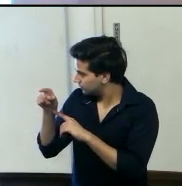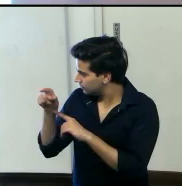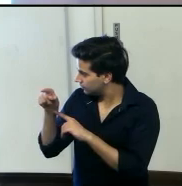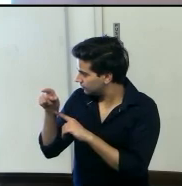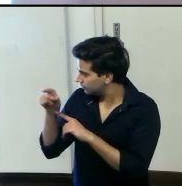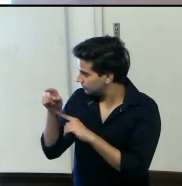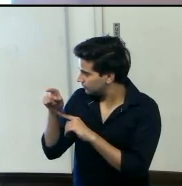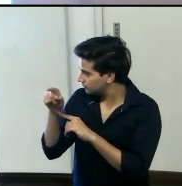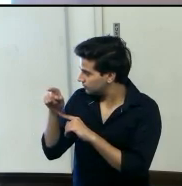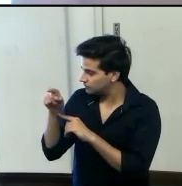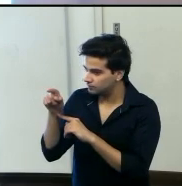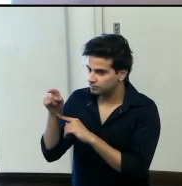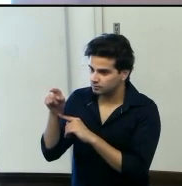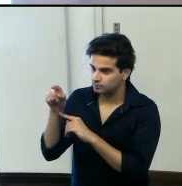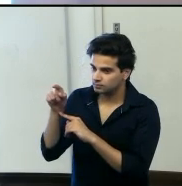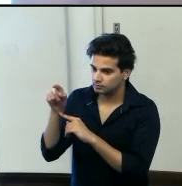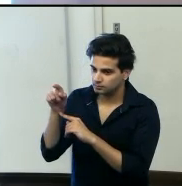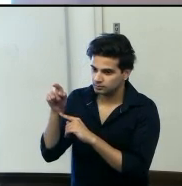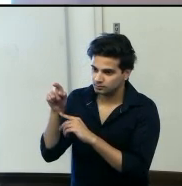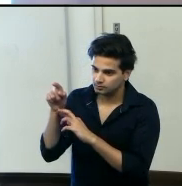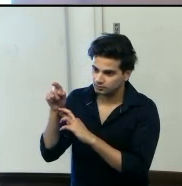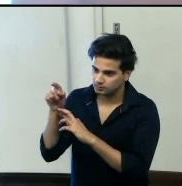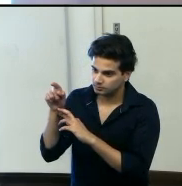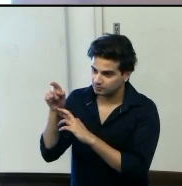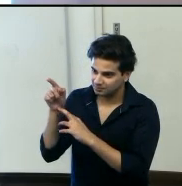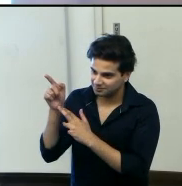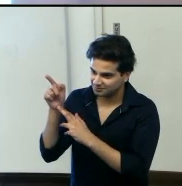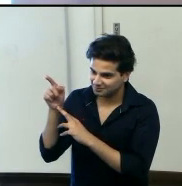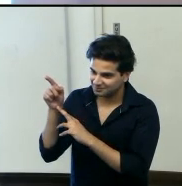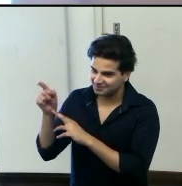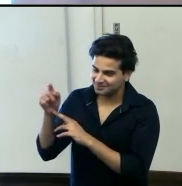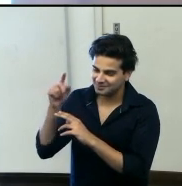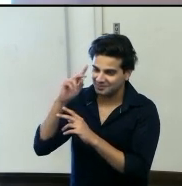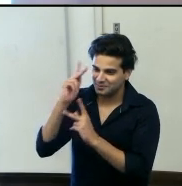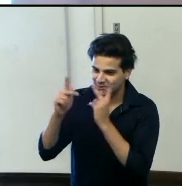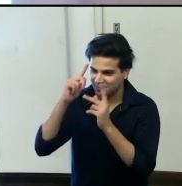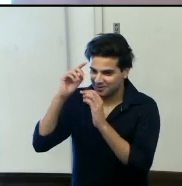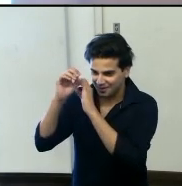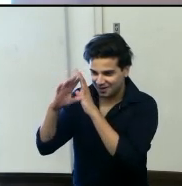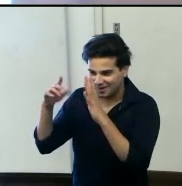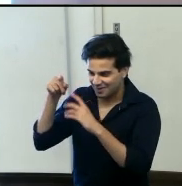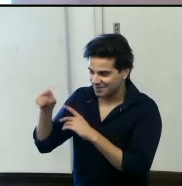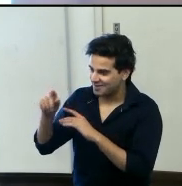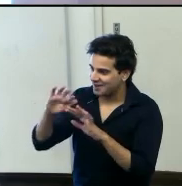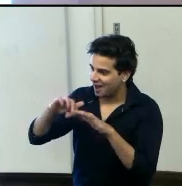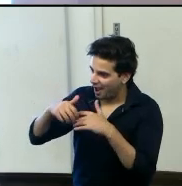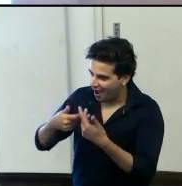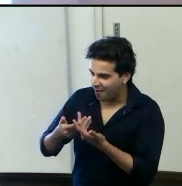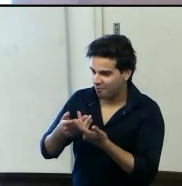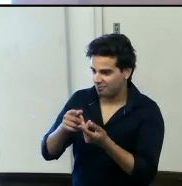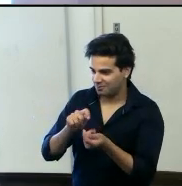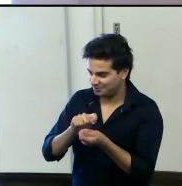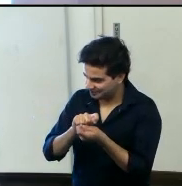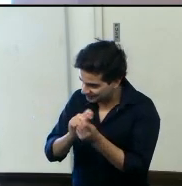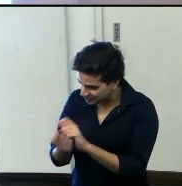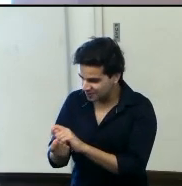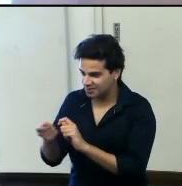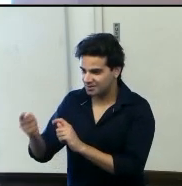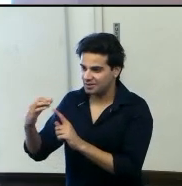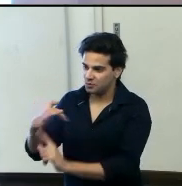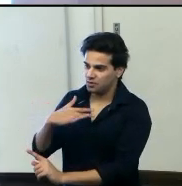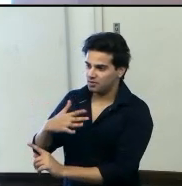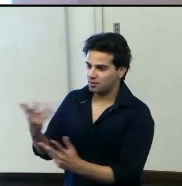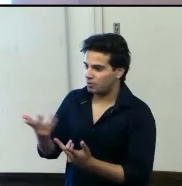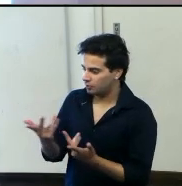ಕಣ್ಣಿಗೆ ಕಾಣುವಂಥ ಕಥೆಗಳು, these visual narratives, how do they transform into